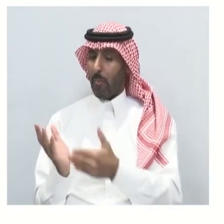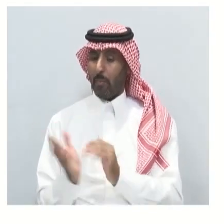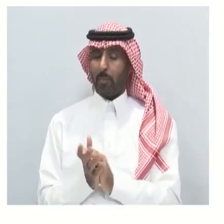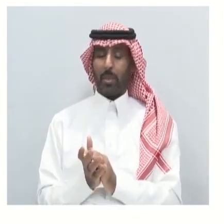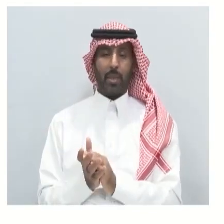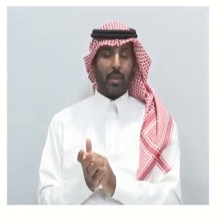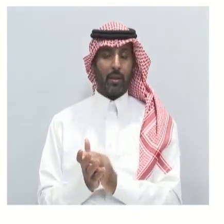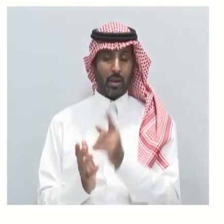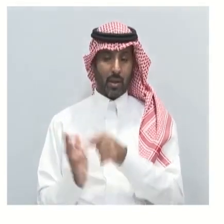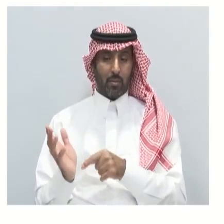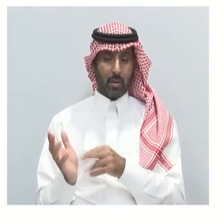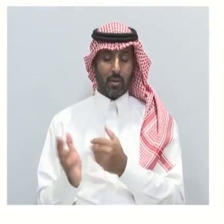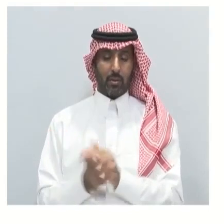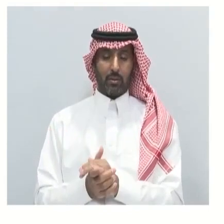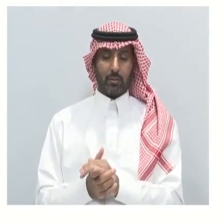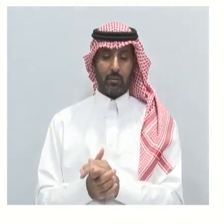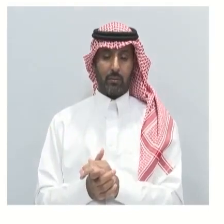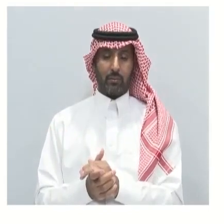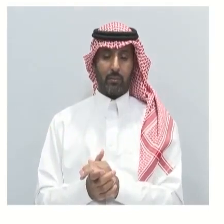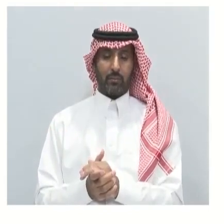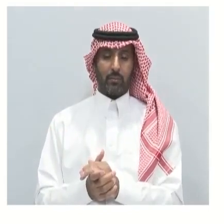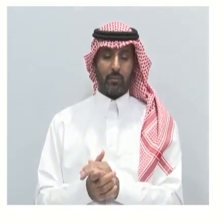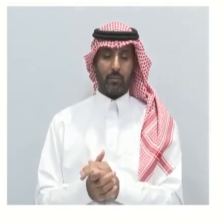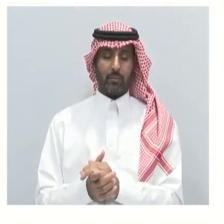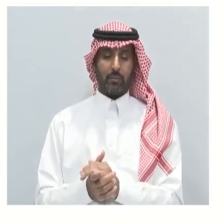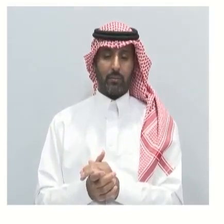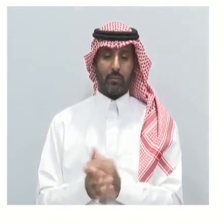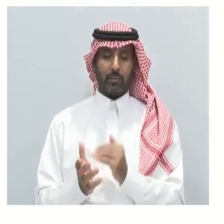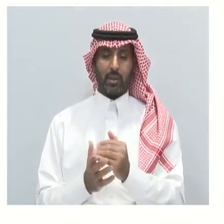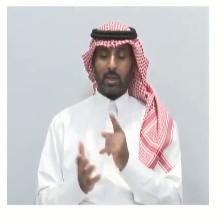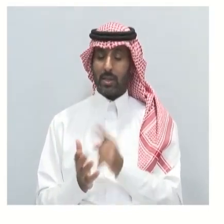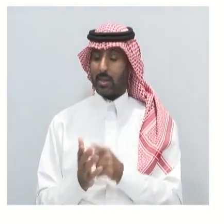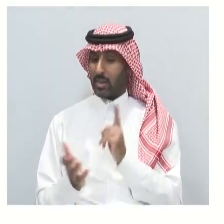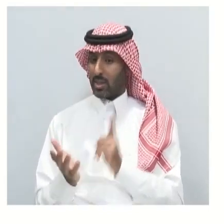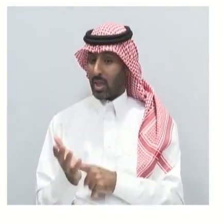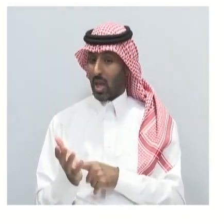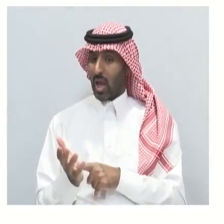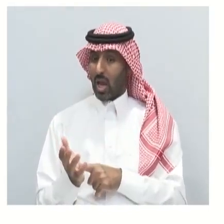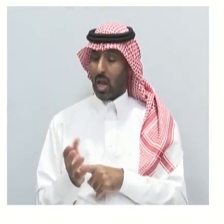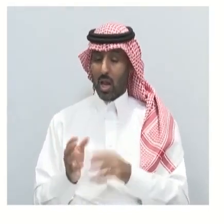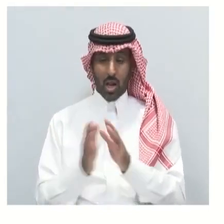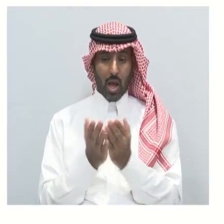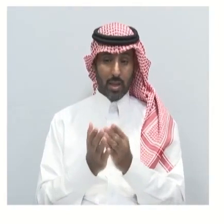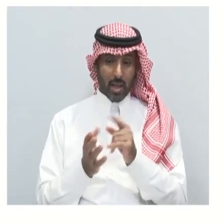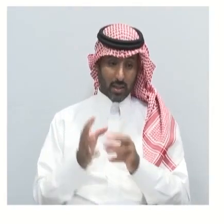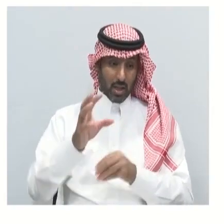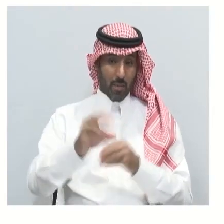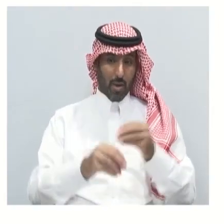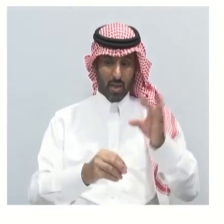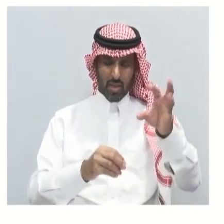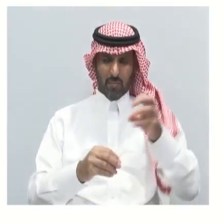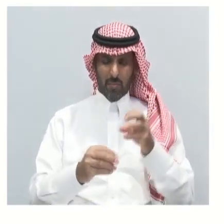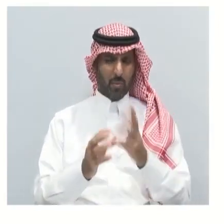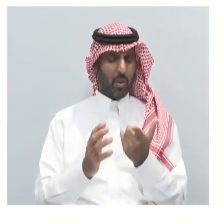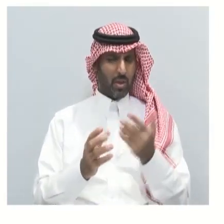للباحث ان يستخدم هذه الادوات اما تكون مفرده او مجتمعه صدق الادات من المهم ان يشير الباحث هنا